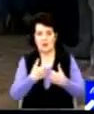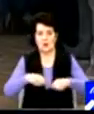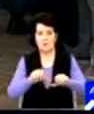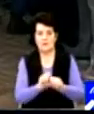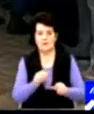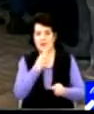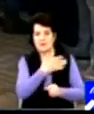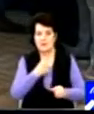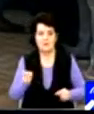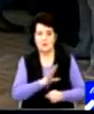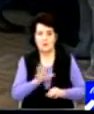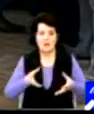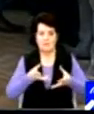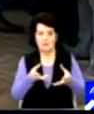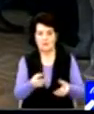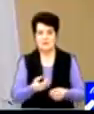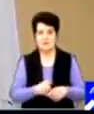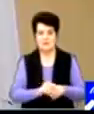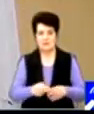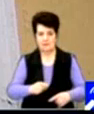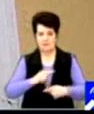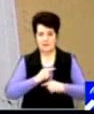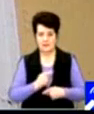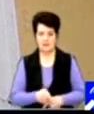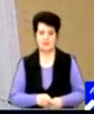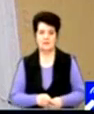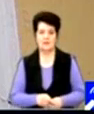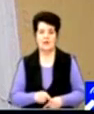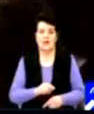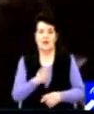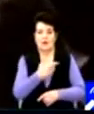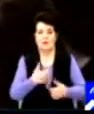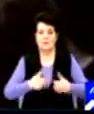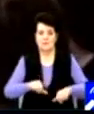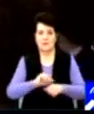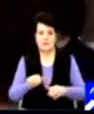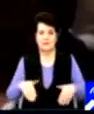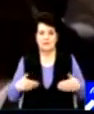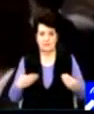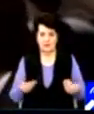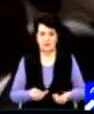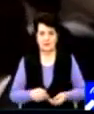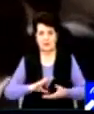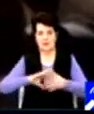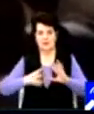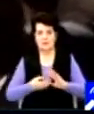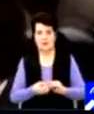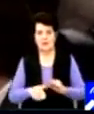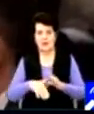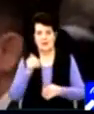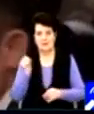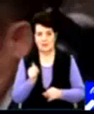timpul alegerilor nu au influențat rezultatul final. În numele Comisiei Electorale Centrale, noi solicităm confirmarea rezultatelor